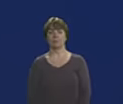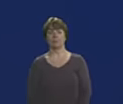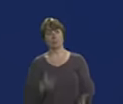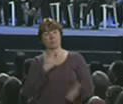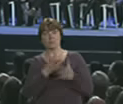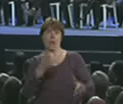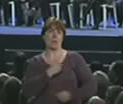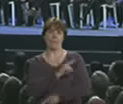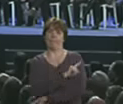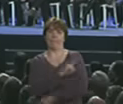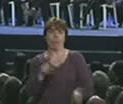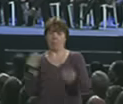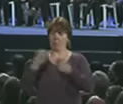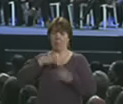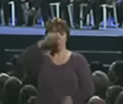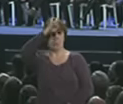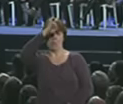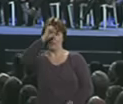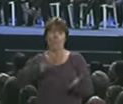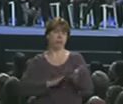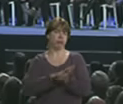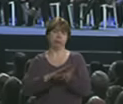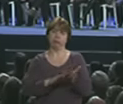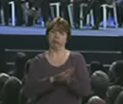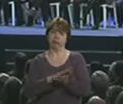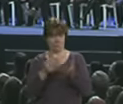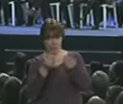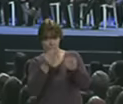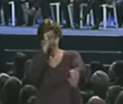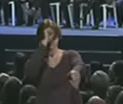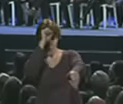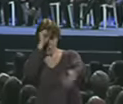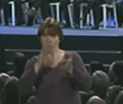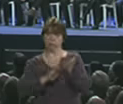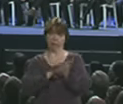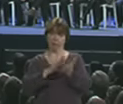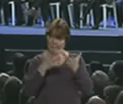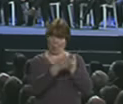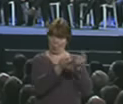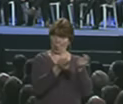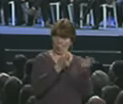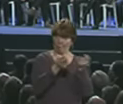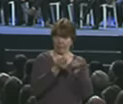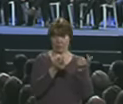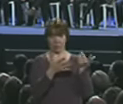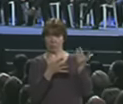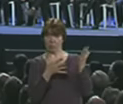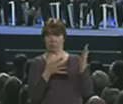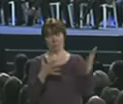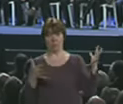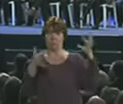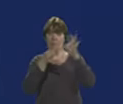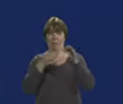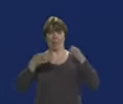cas, je n'accepterai pas qu'on donne des leçons à ces Français-là quand on s'apprête à vouloir gouverner avec le dernier parti communiste